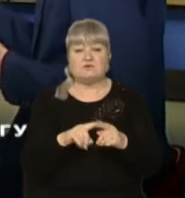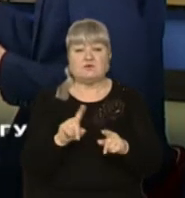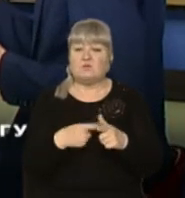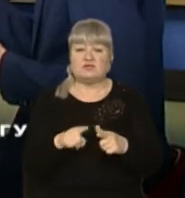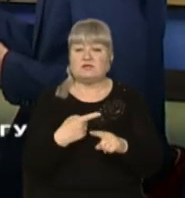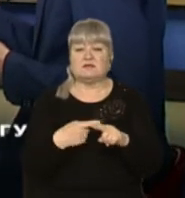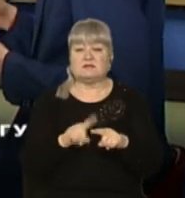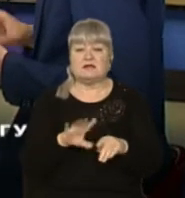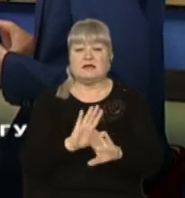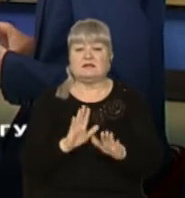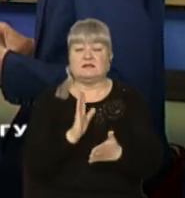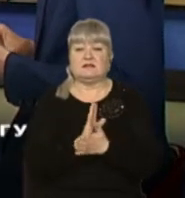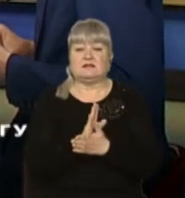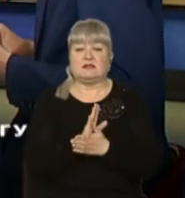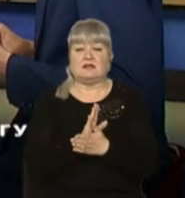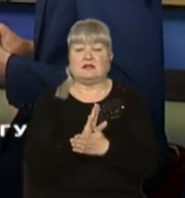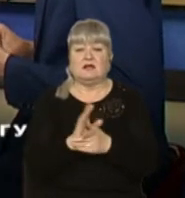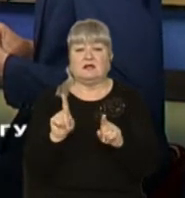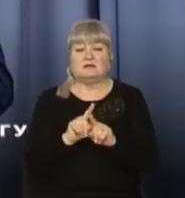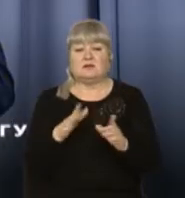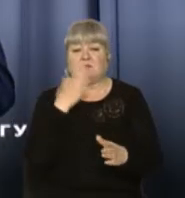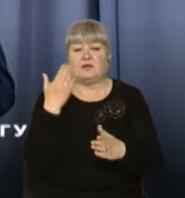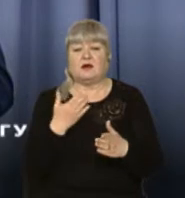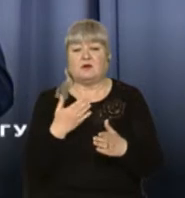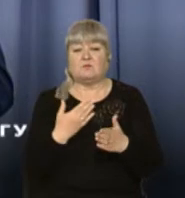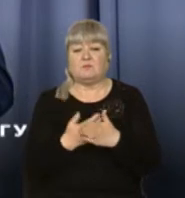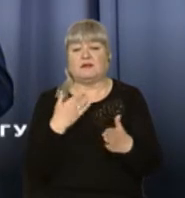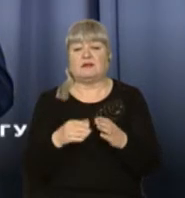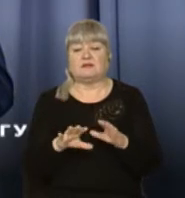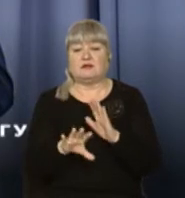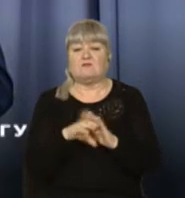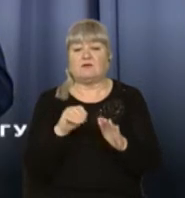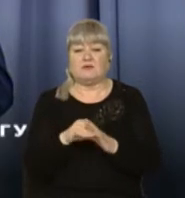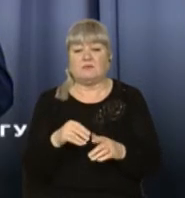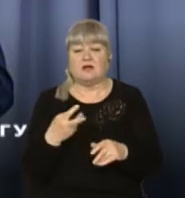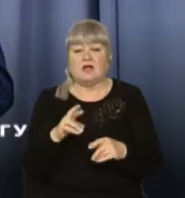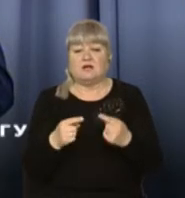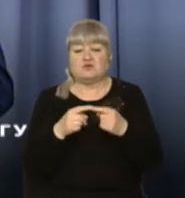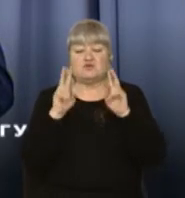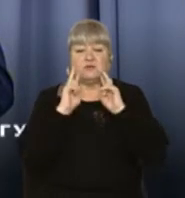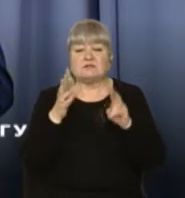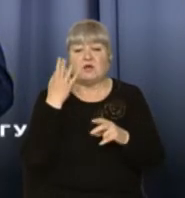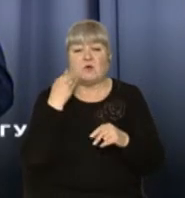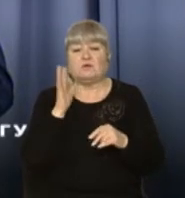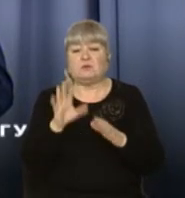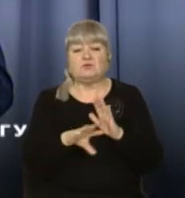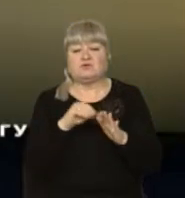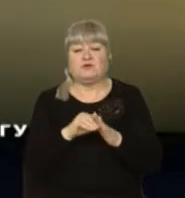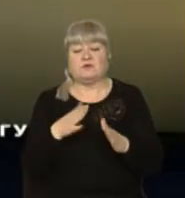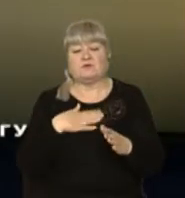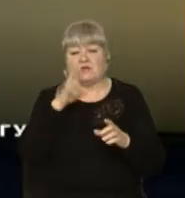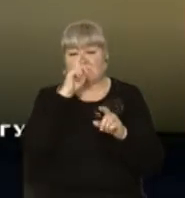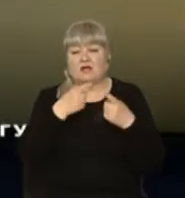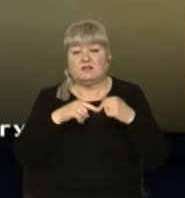або тим чи іншим піаром перед виборами? Ні, до виборів дуже далеко. Я навіть не знаю взагалі, коли вибори мають відбутися. В нашій державі вже ніхто не може це відповісти. Тому це не